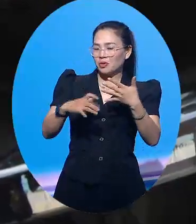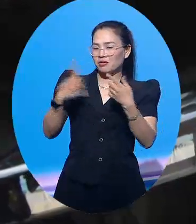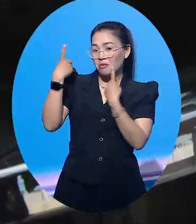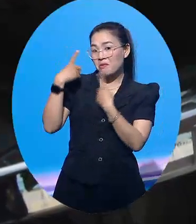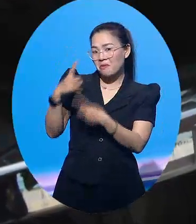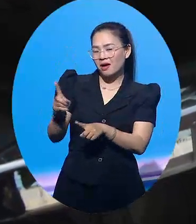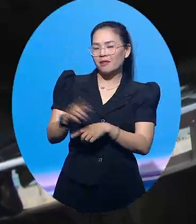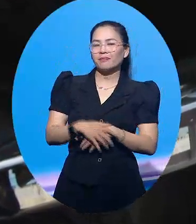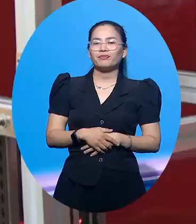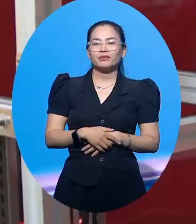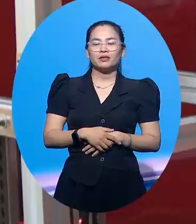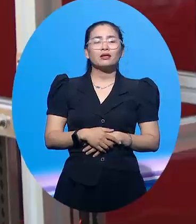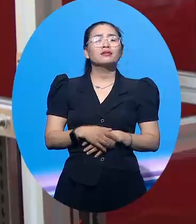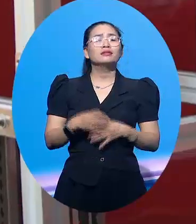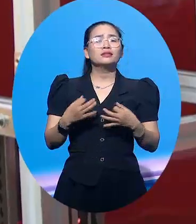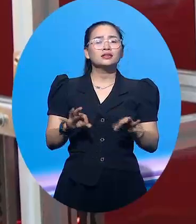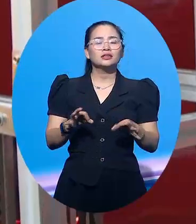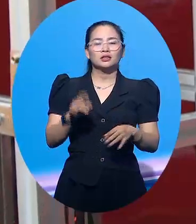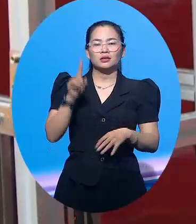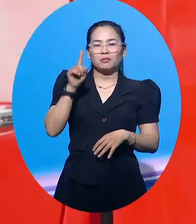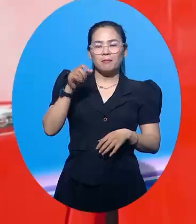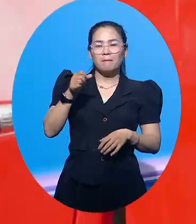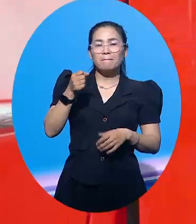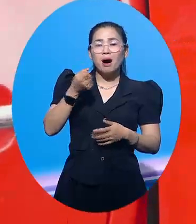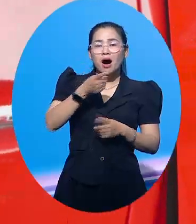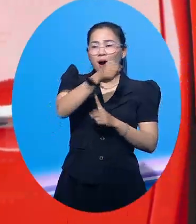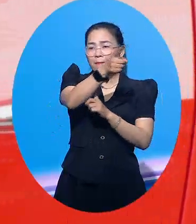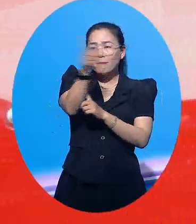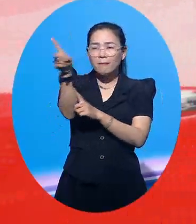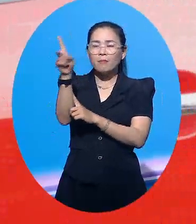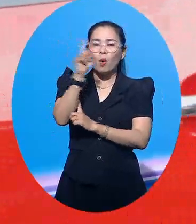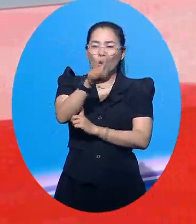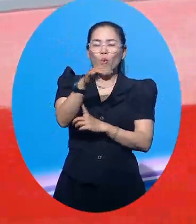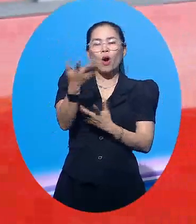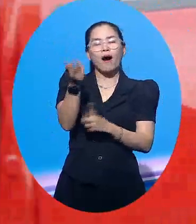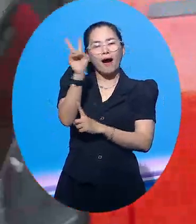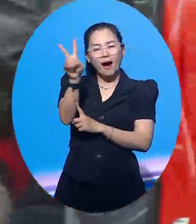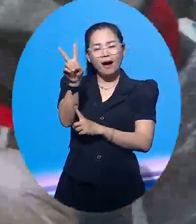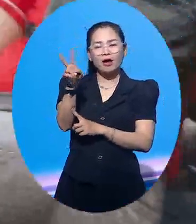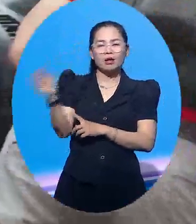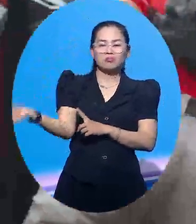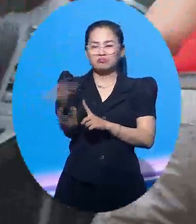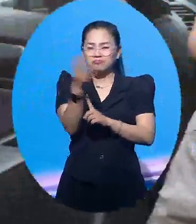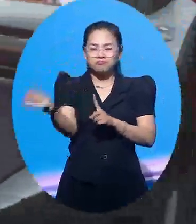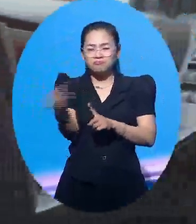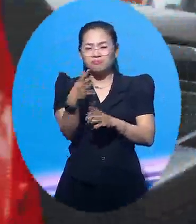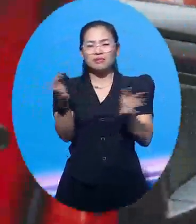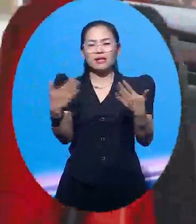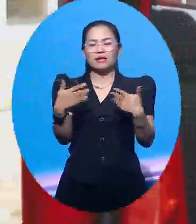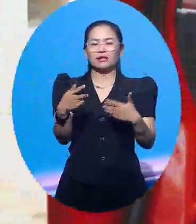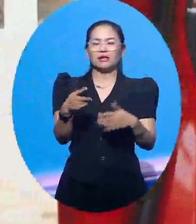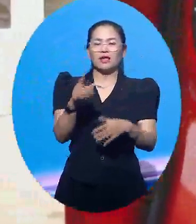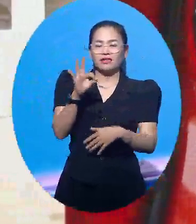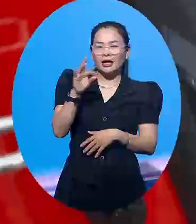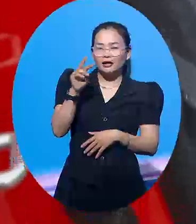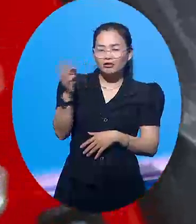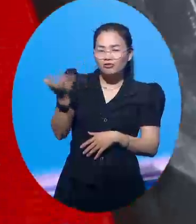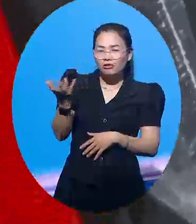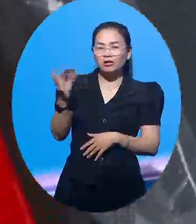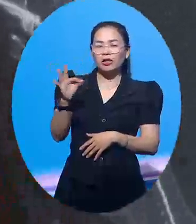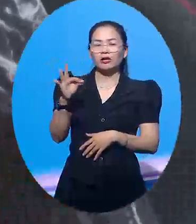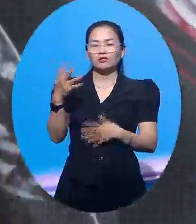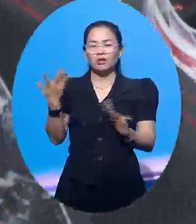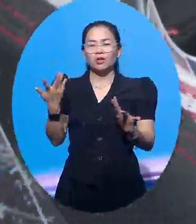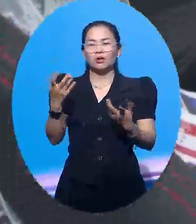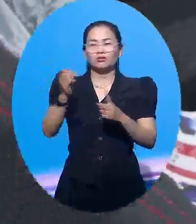Pickup S100 sử dụng một bơm hoặc hai bơm nước cùng lúc với lưu lượng 20 lít một giây, có kèm theo test nước, test form trên xe, cùng lăn